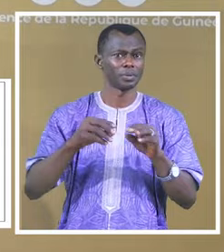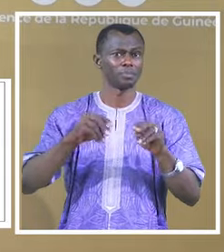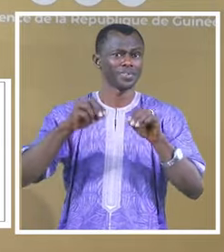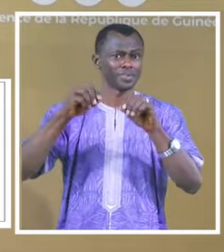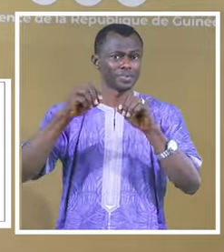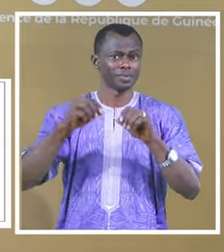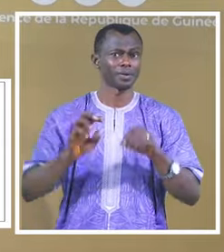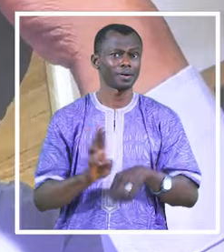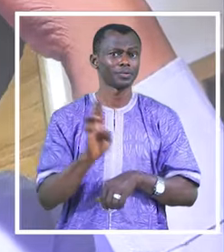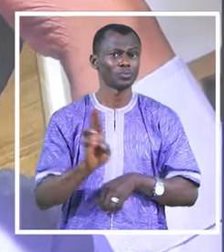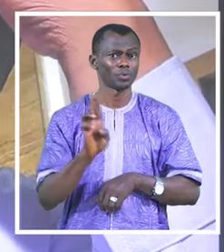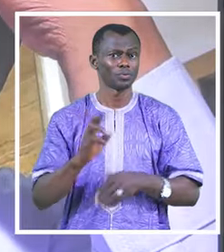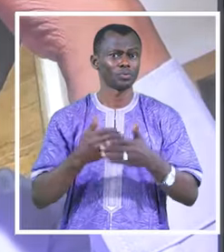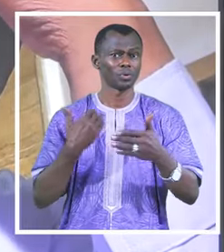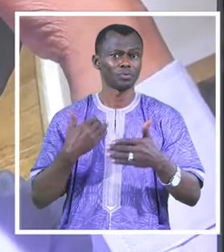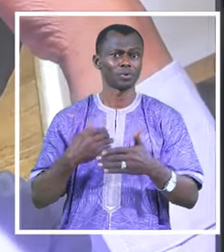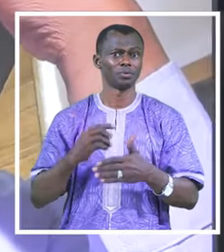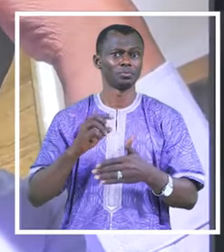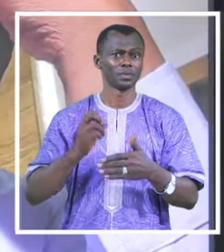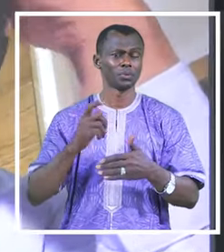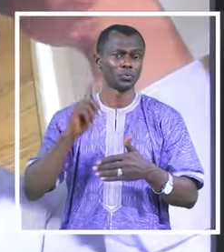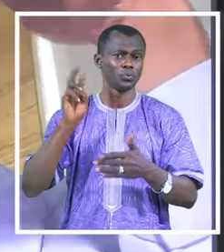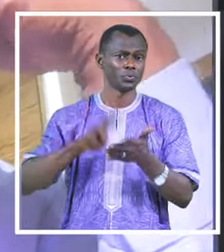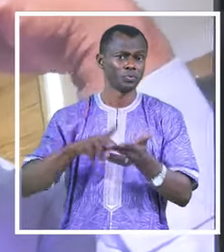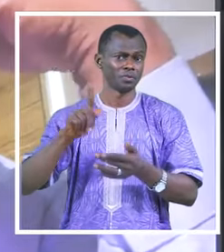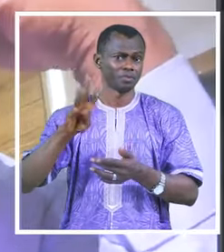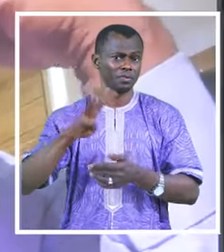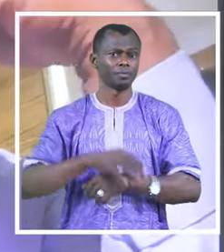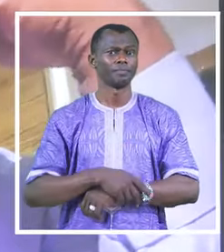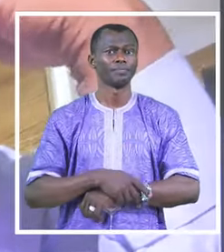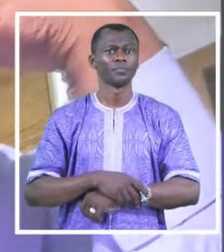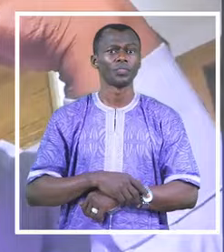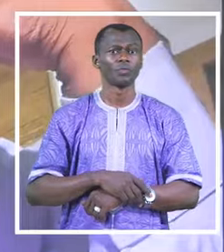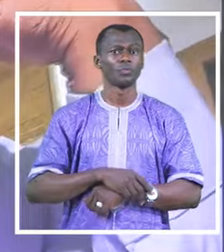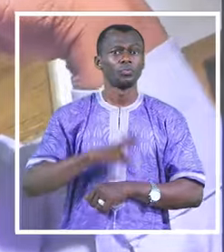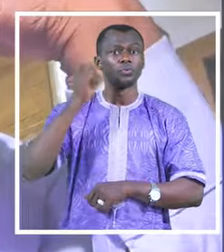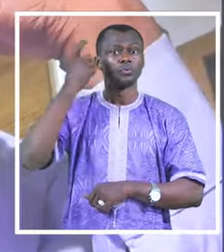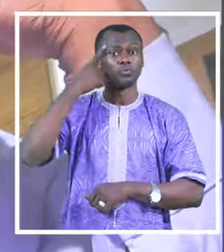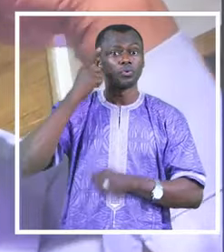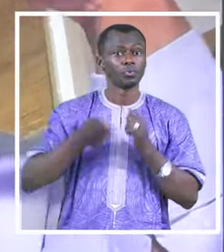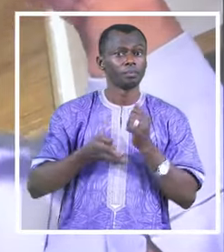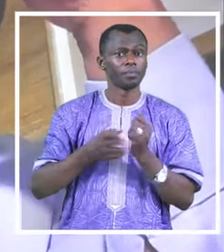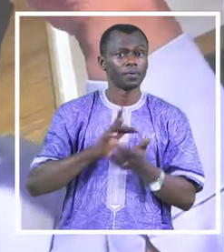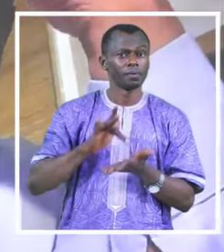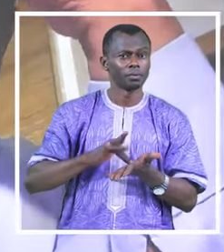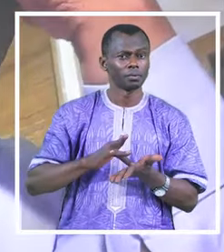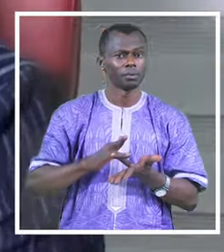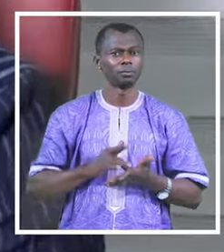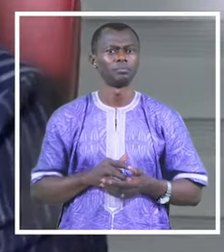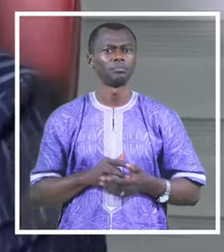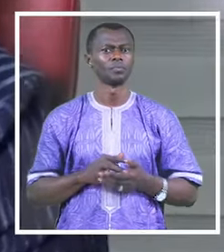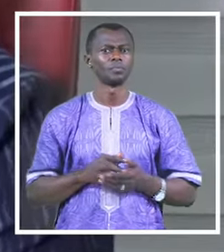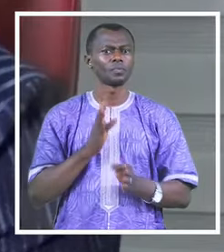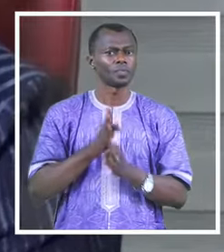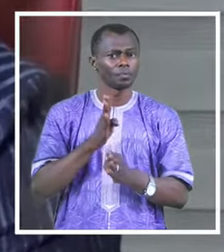trimestre 2024. Au gouverneur de la Banque centrale de la République de Guinée de veiller à l'application effective